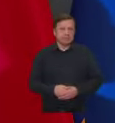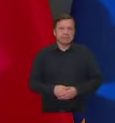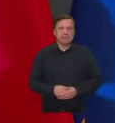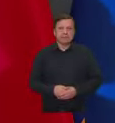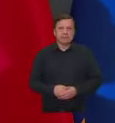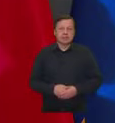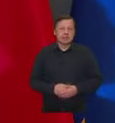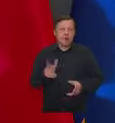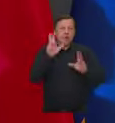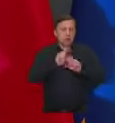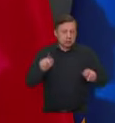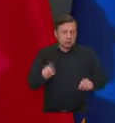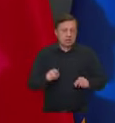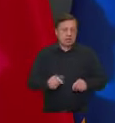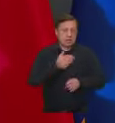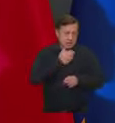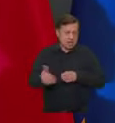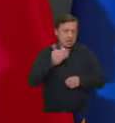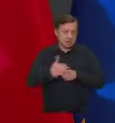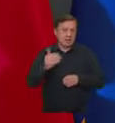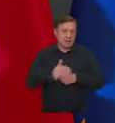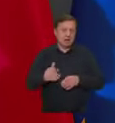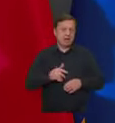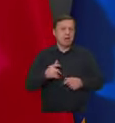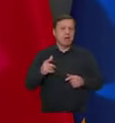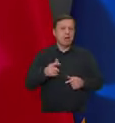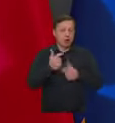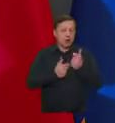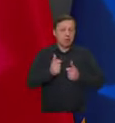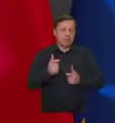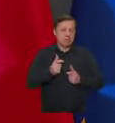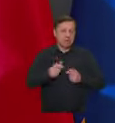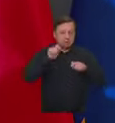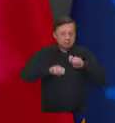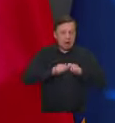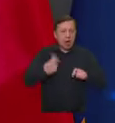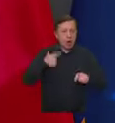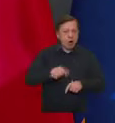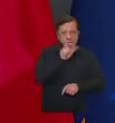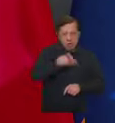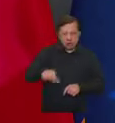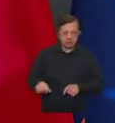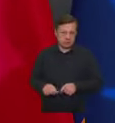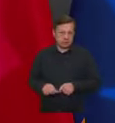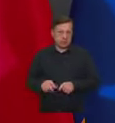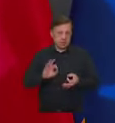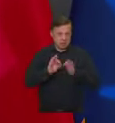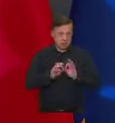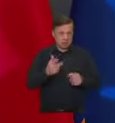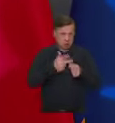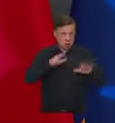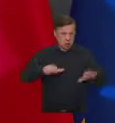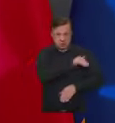nadal wykonujemy te testy u osób, które tego potrzebują. Gdybyśmy wykonali u 38 milionów